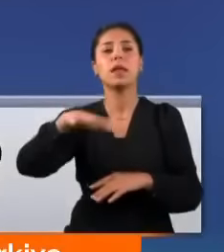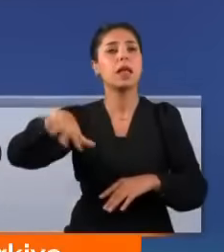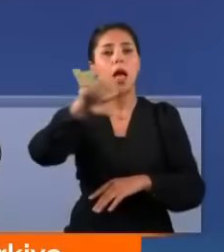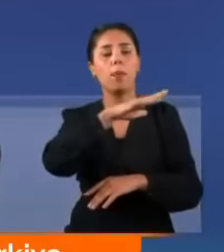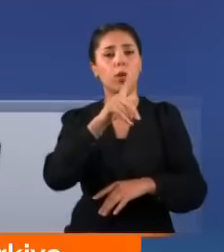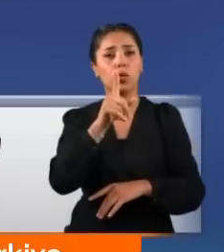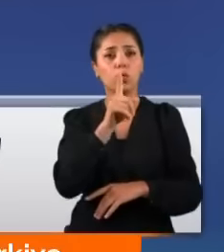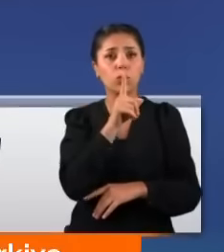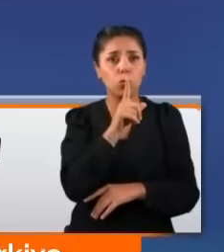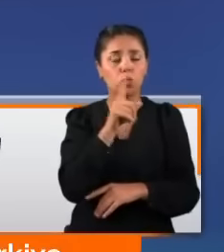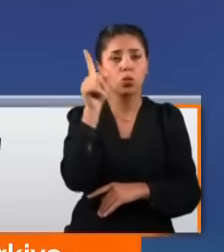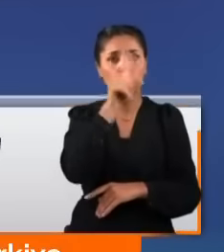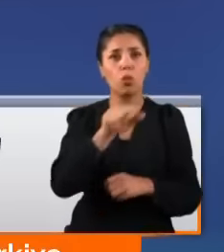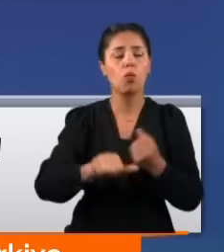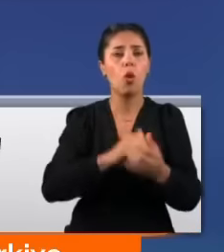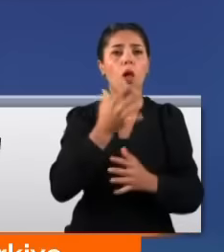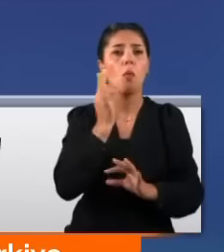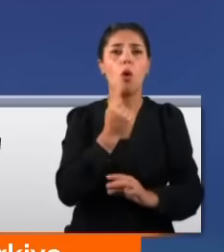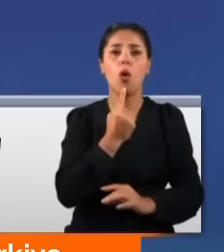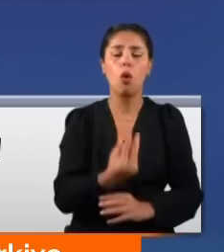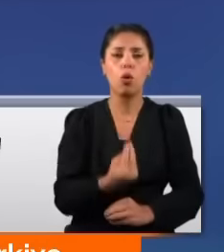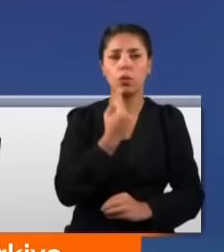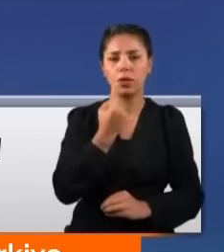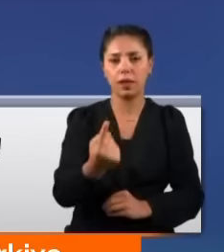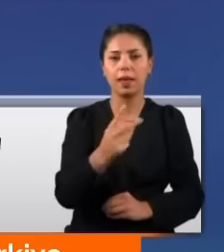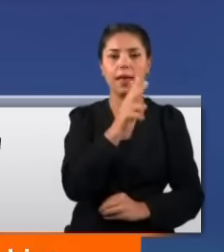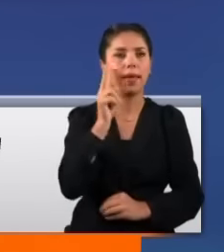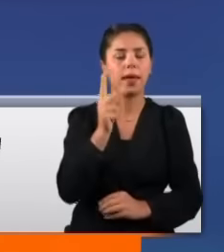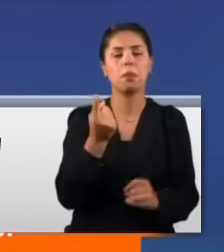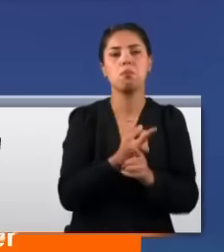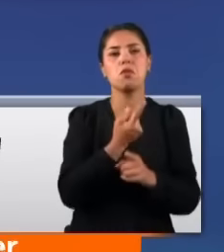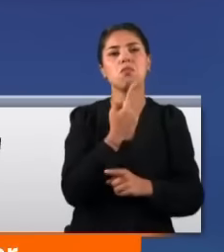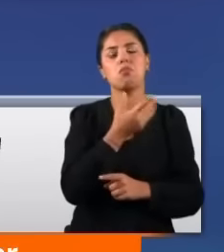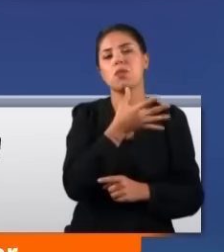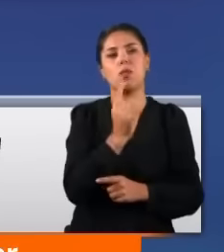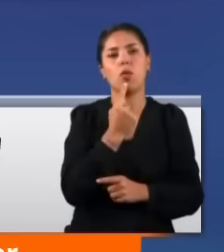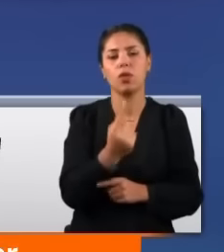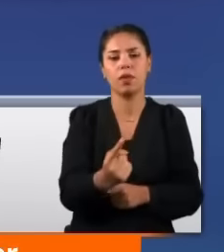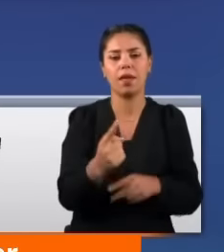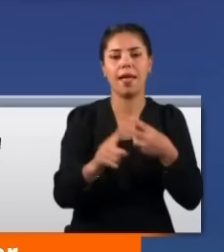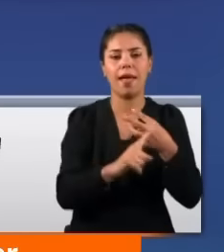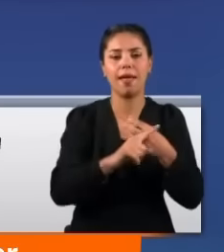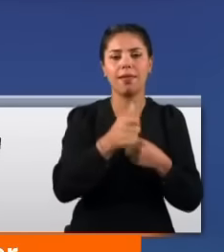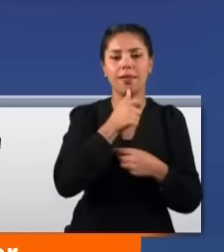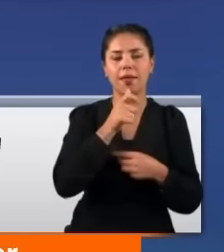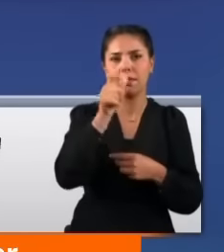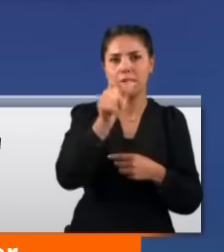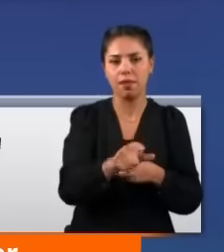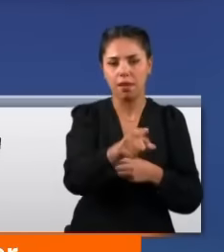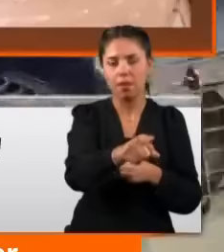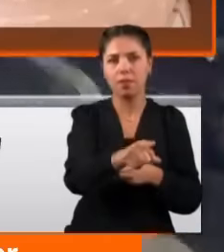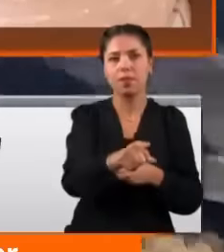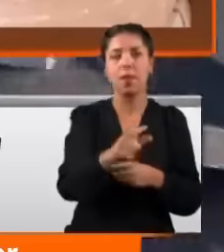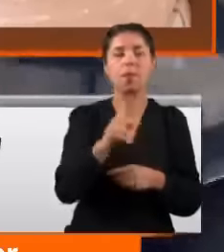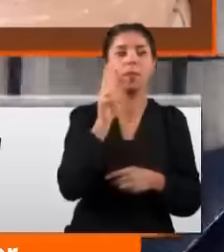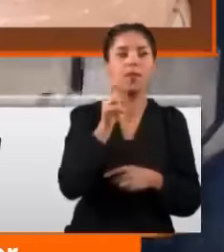sustuğunuz için bu olay böyle oldu" diye bağırmıştı. Yengesi ise bir şey bilmediklerini söylemişti. Enes Güran araya girip teyzesini oradan